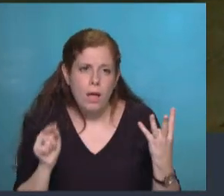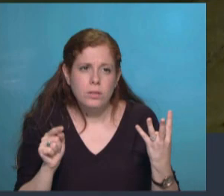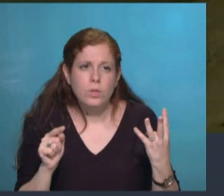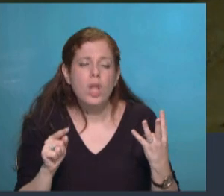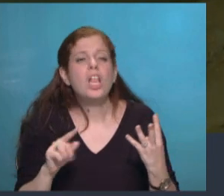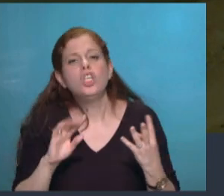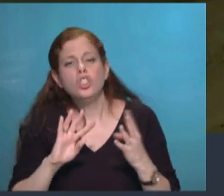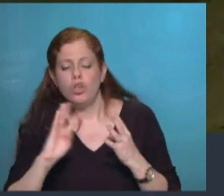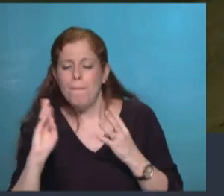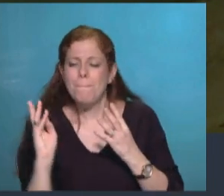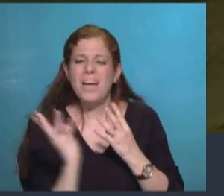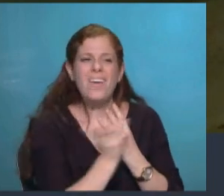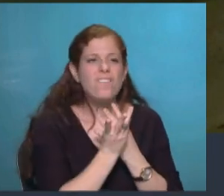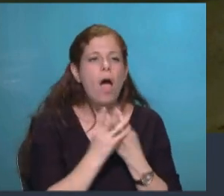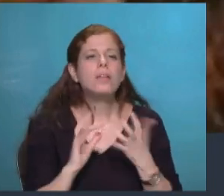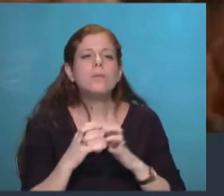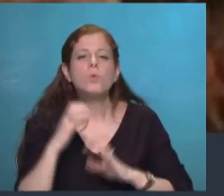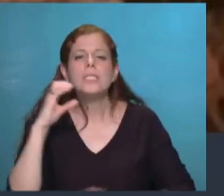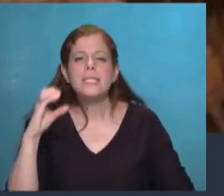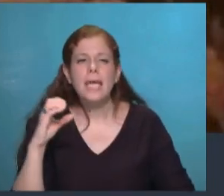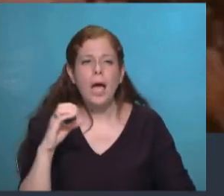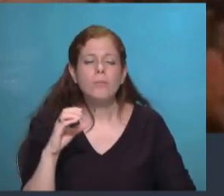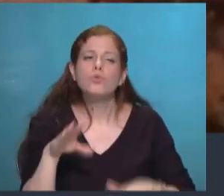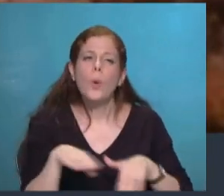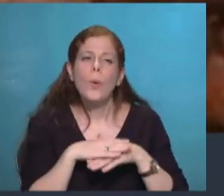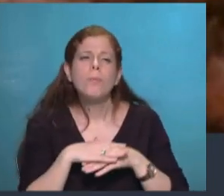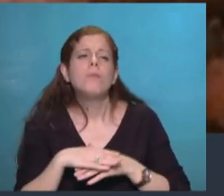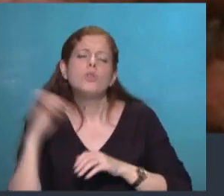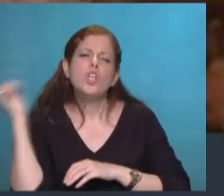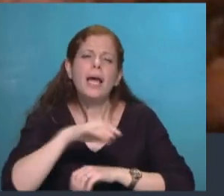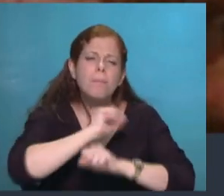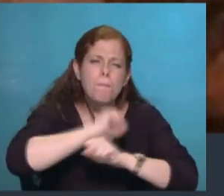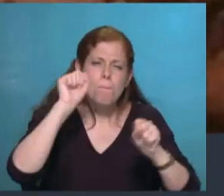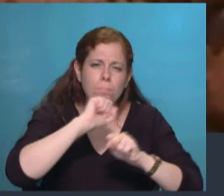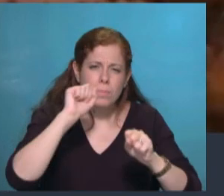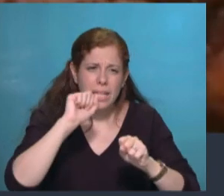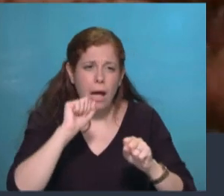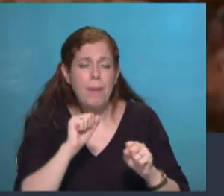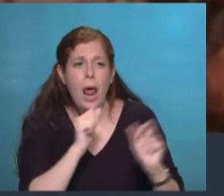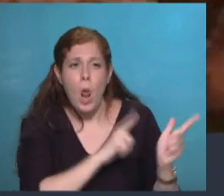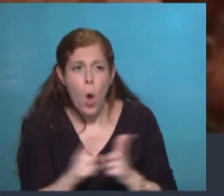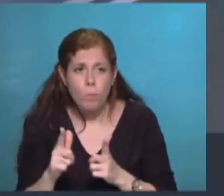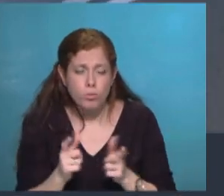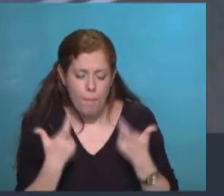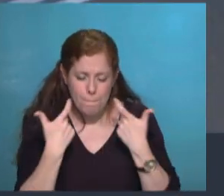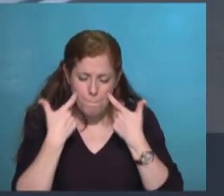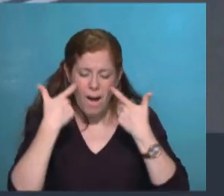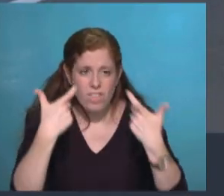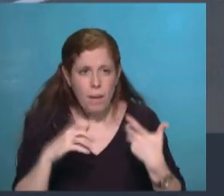את קיבוץ קרם שלום. משליחים מאות מטעני חבלה לעבר הלוחמים שמאבטחים את הקיבוץ.